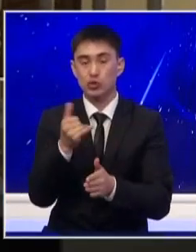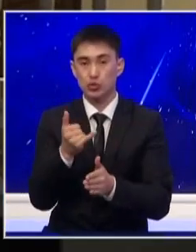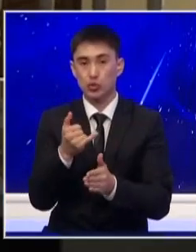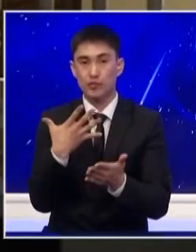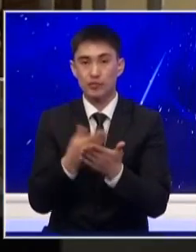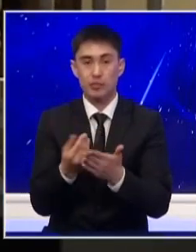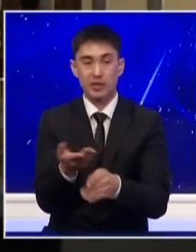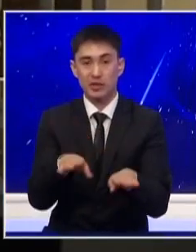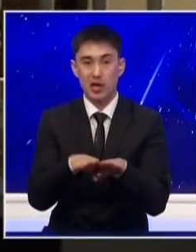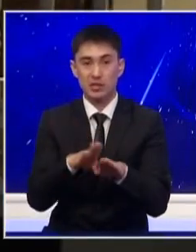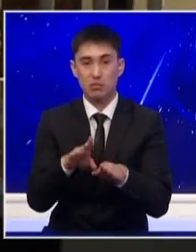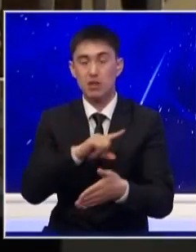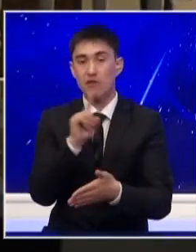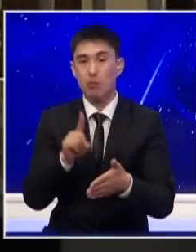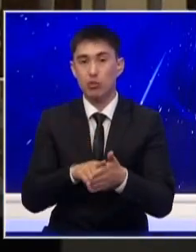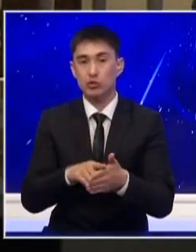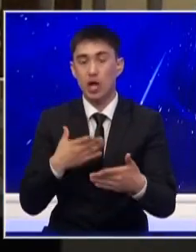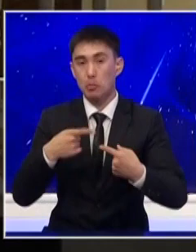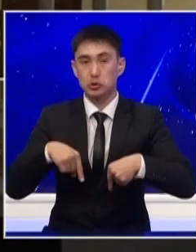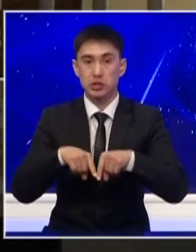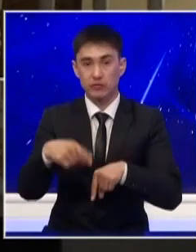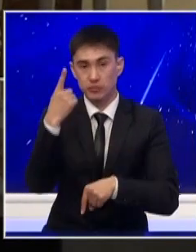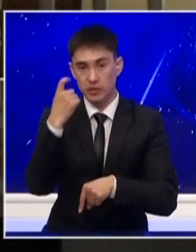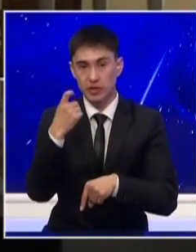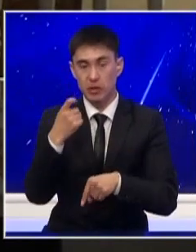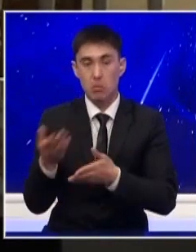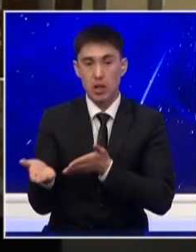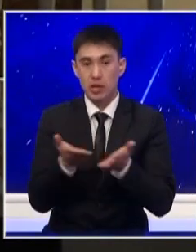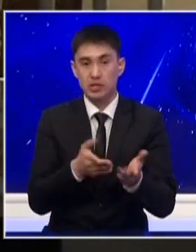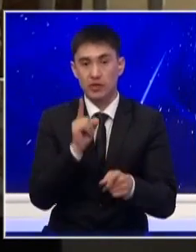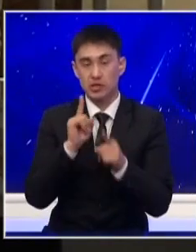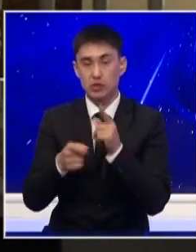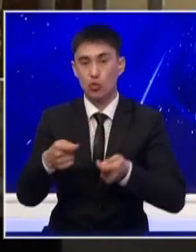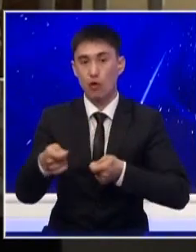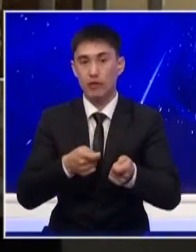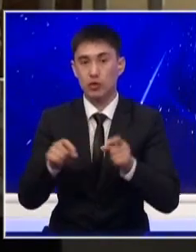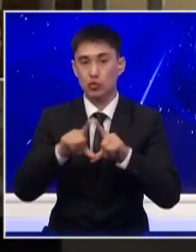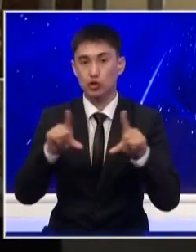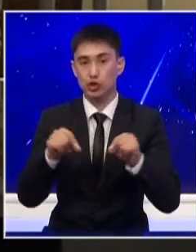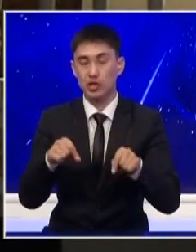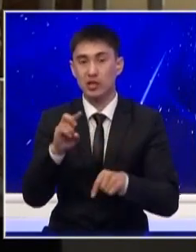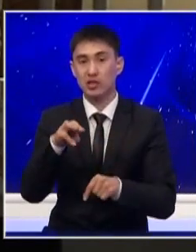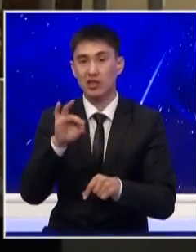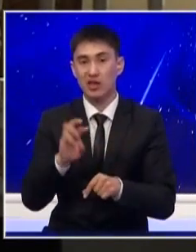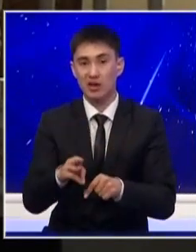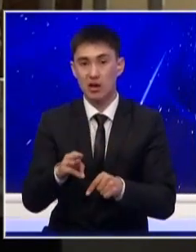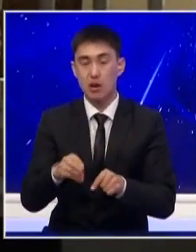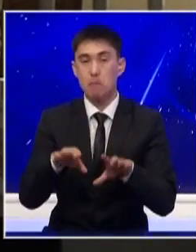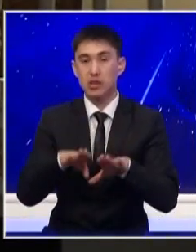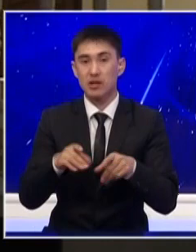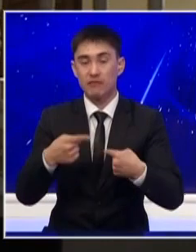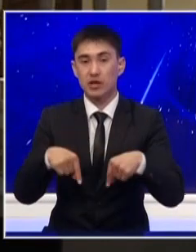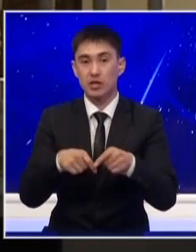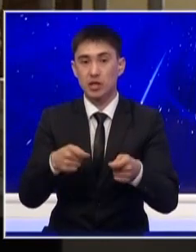свою очередь мы также подняли этот вопрос на общественном совете, пригласив на заседание руководителей учреждения ТАТЭК. Представители комитета